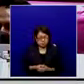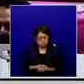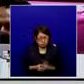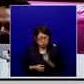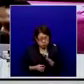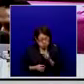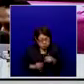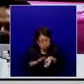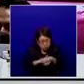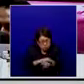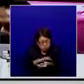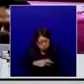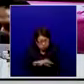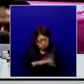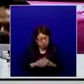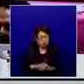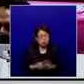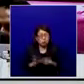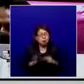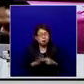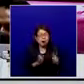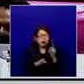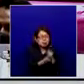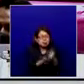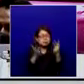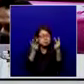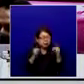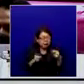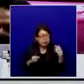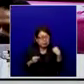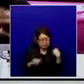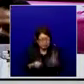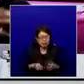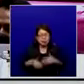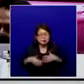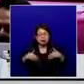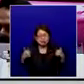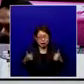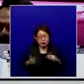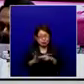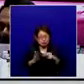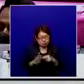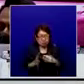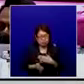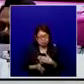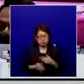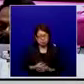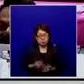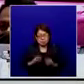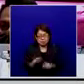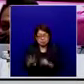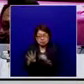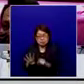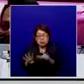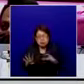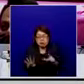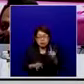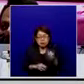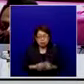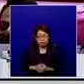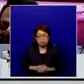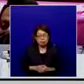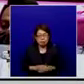อะไรนะเข้าถึงก็สบายนะเห็นไหมครับแล้วถ้าเกิดว่า 400,000 ล้านเนี่ย